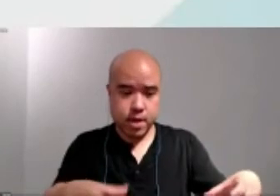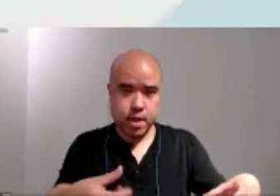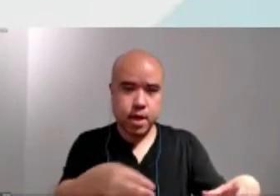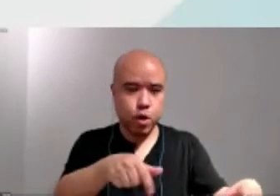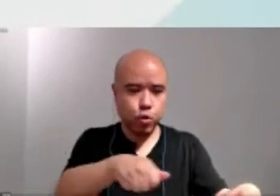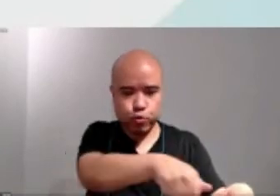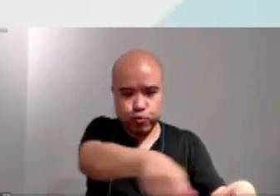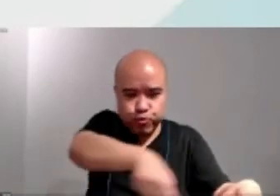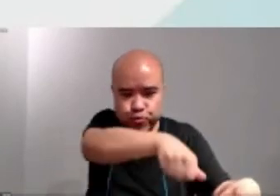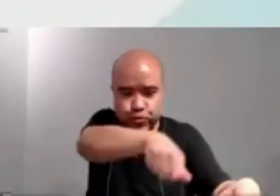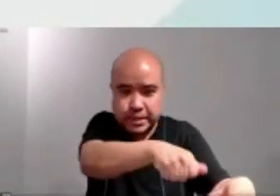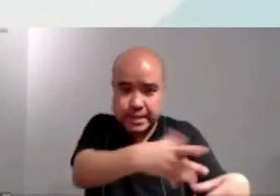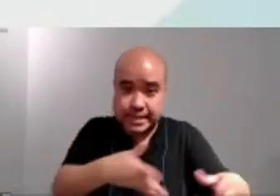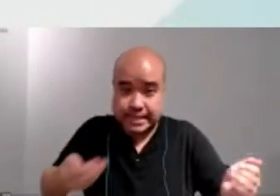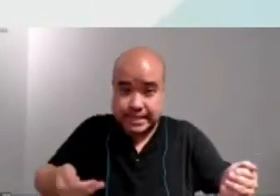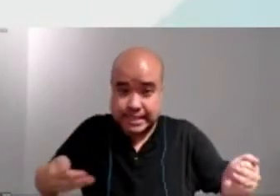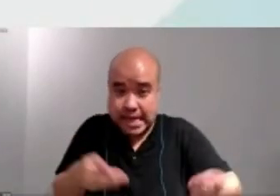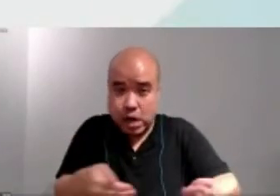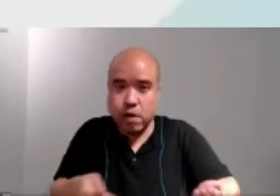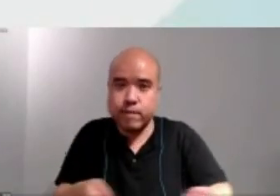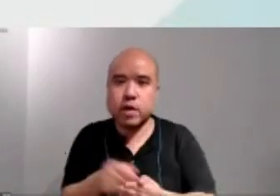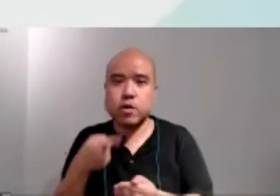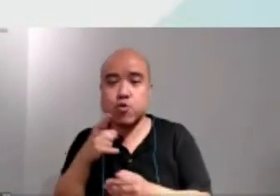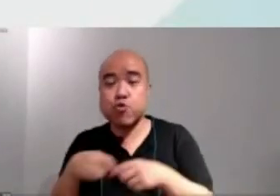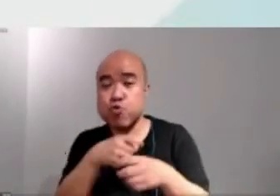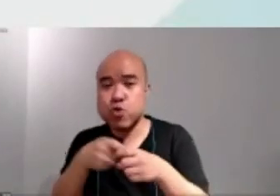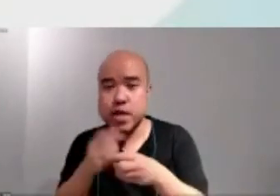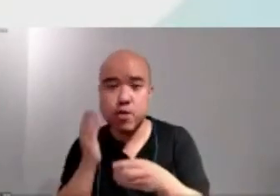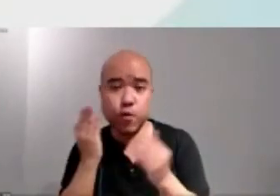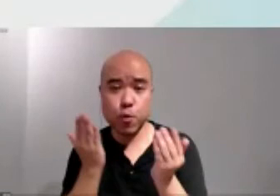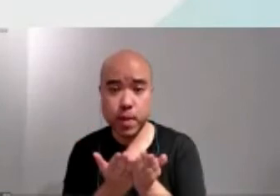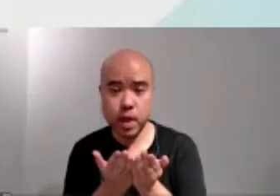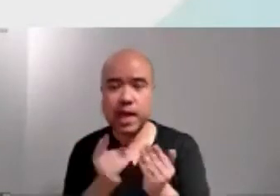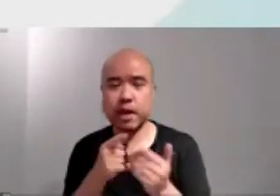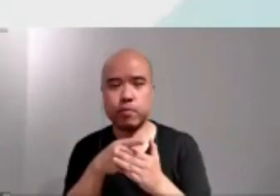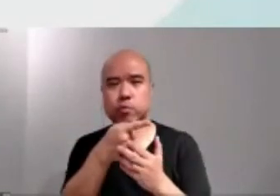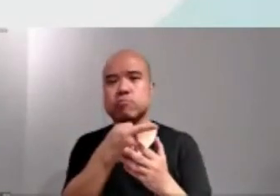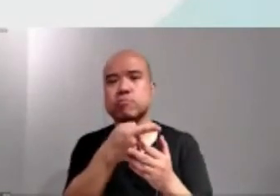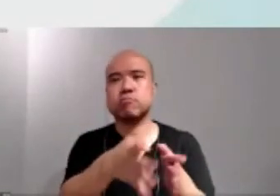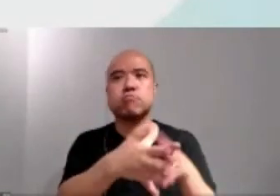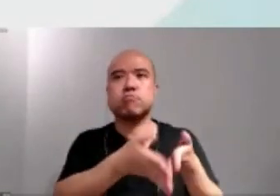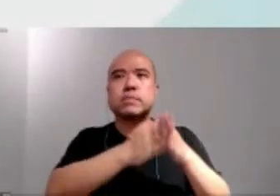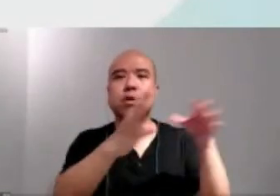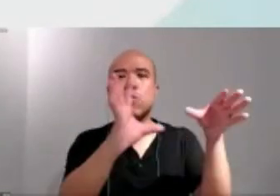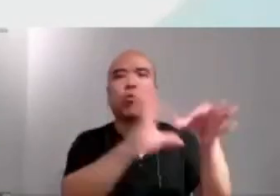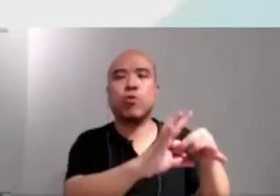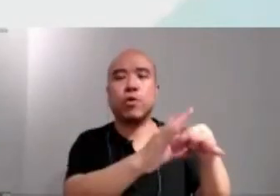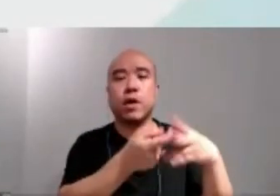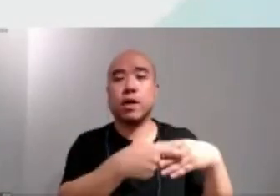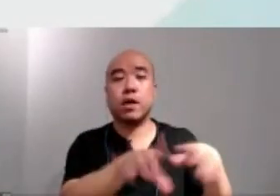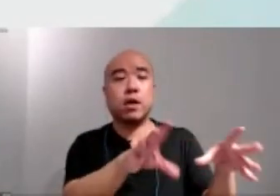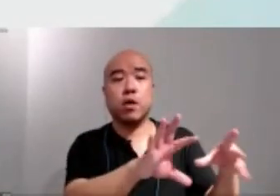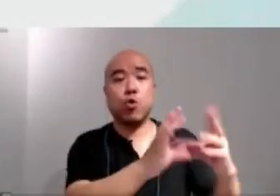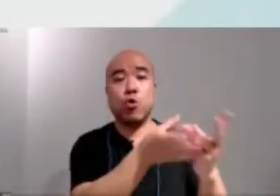范任何企业、生意或者是 Facebook page， 最重要的就是跟人建立关系，同多个社区人士合